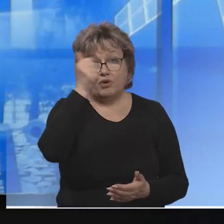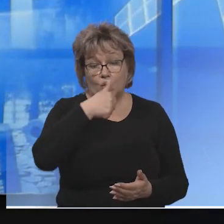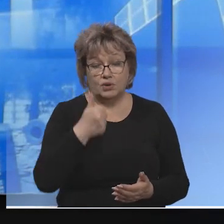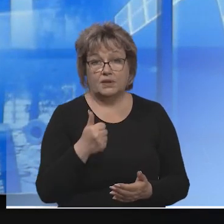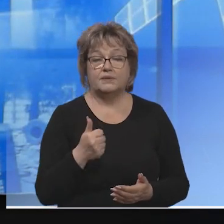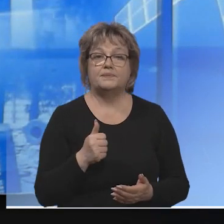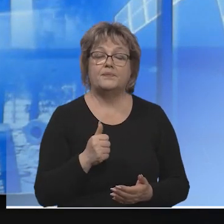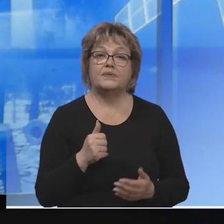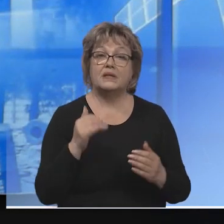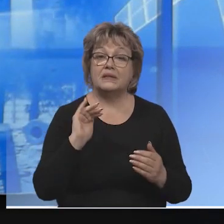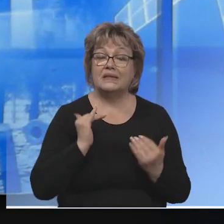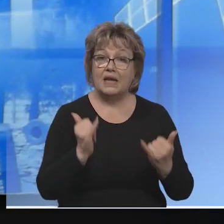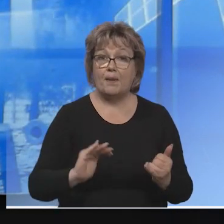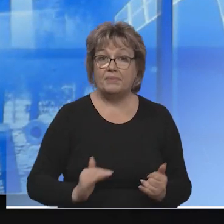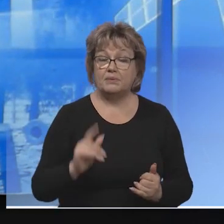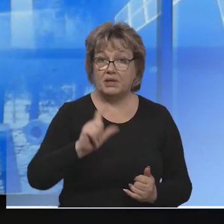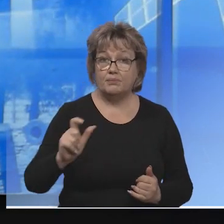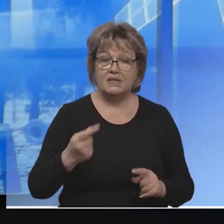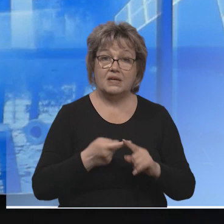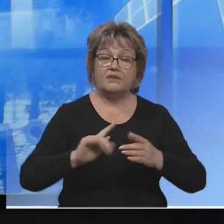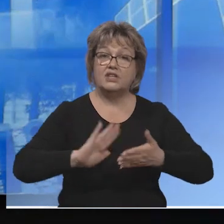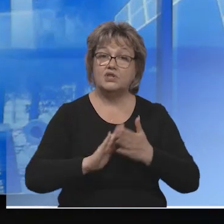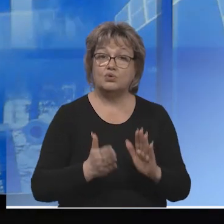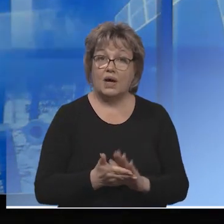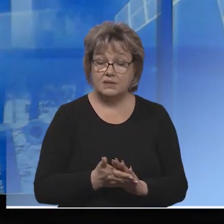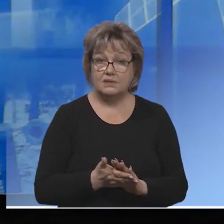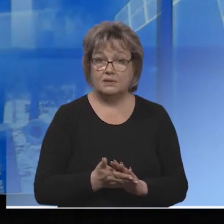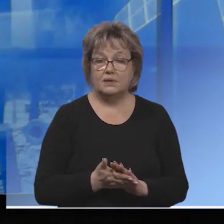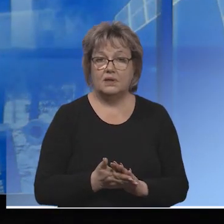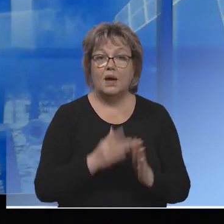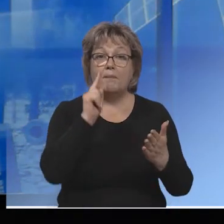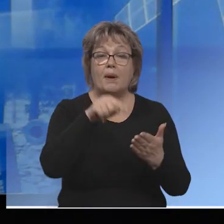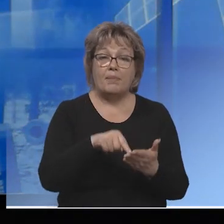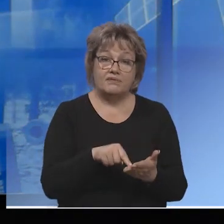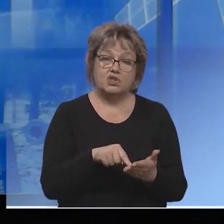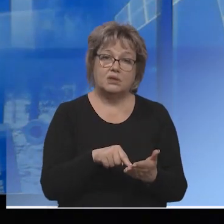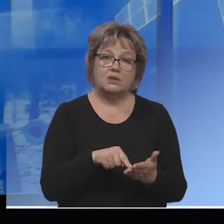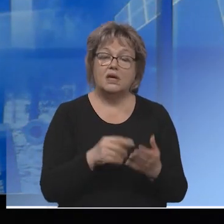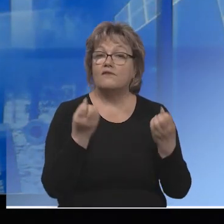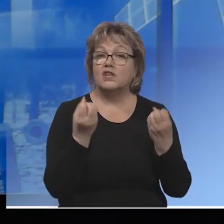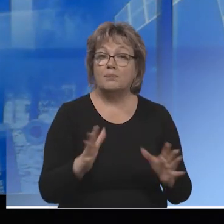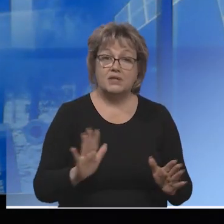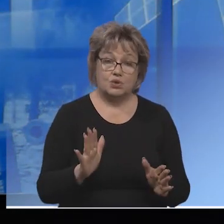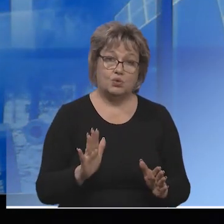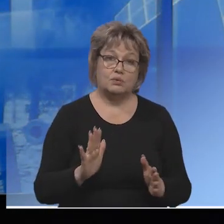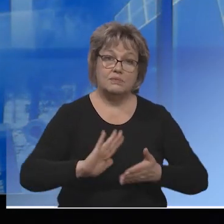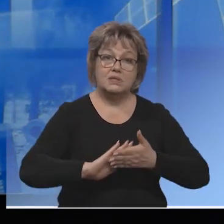форма налогообложения отменяется. Для предпринимателей в данной ситуации, попавшие в